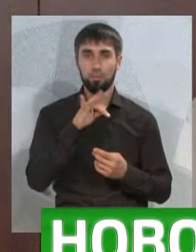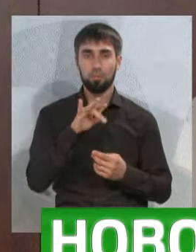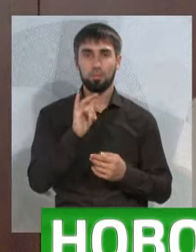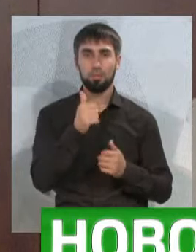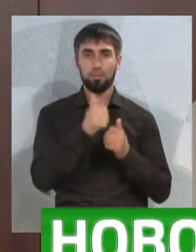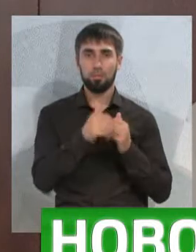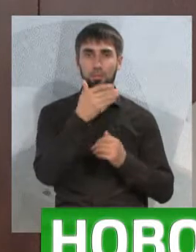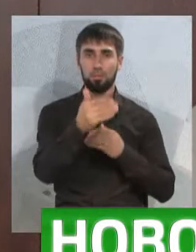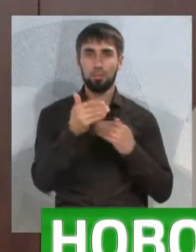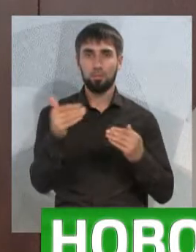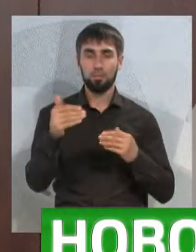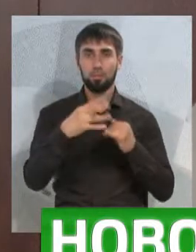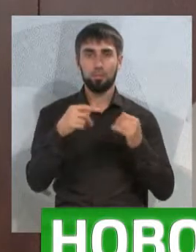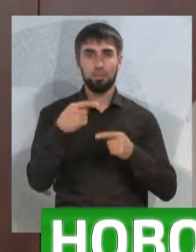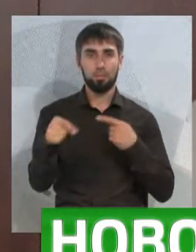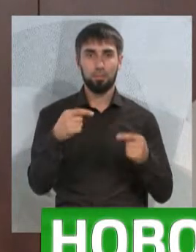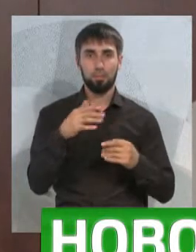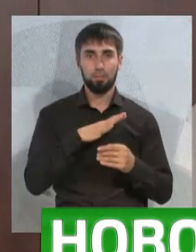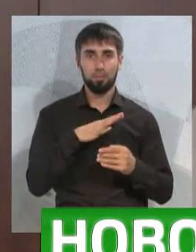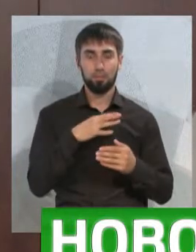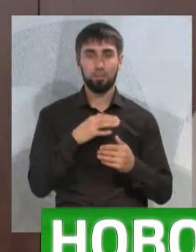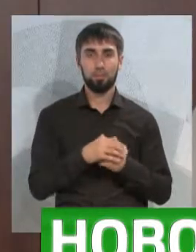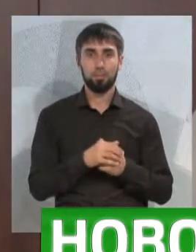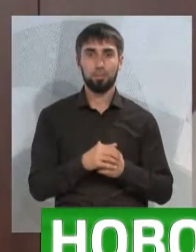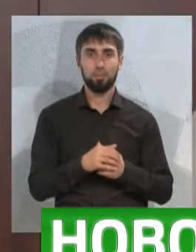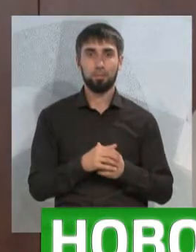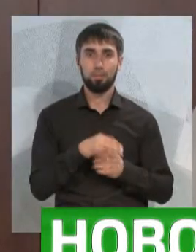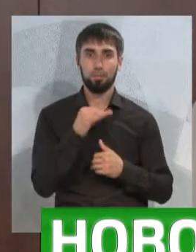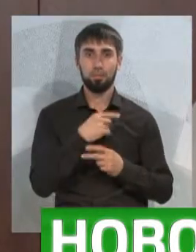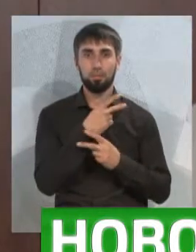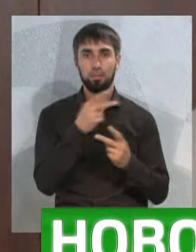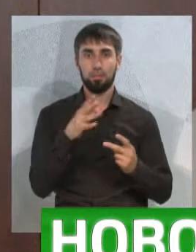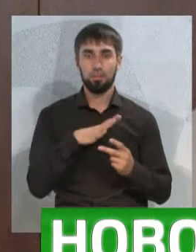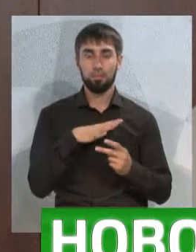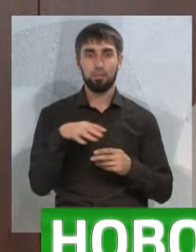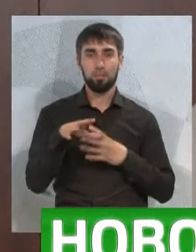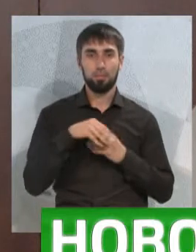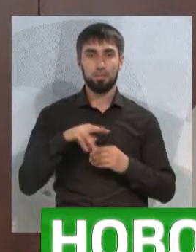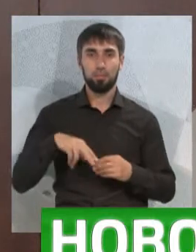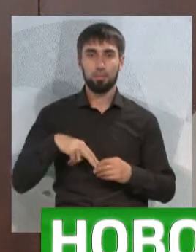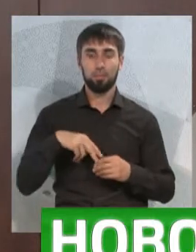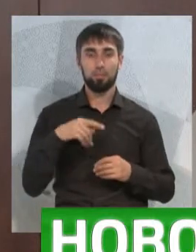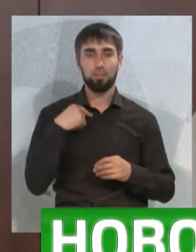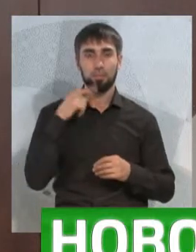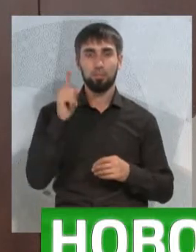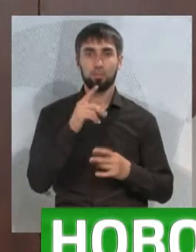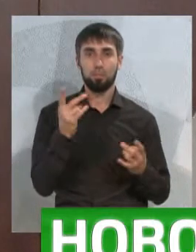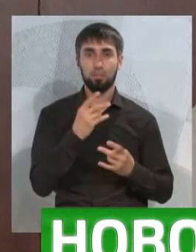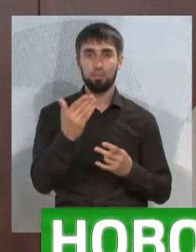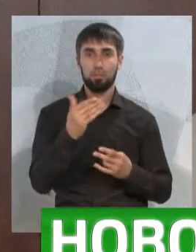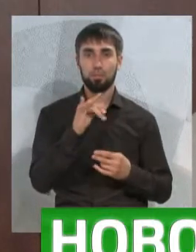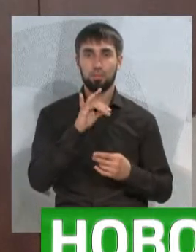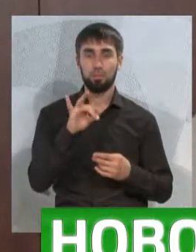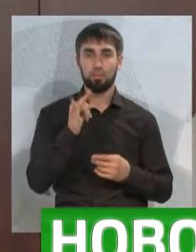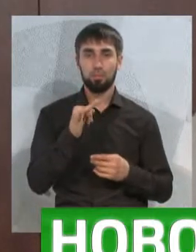она имеет свои особенности, любая территория имеет свои особенности. Мы посмотрели, вместе с директором определились, что нужно государственным инспекторам,